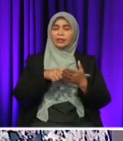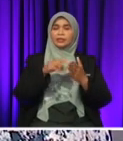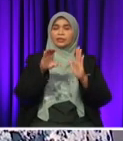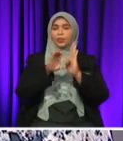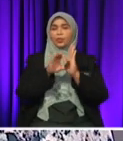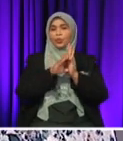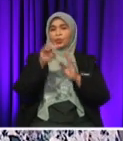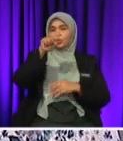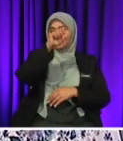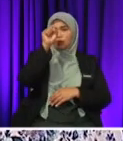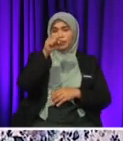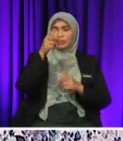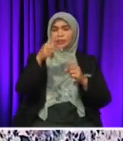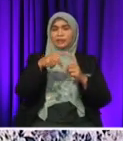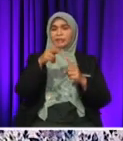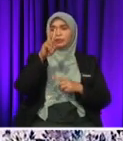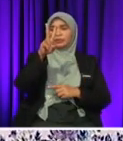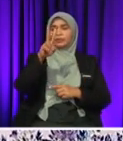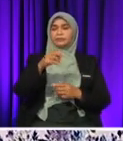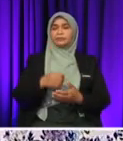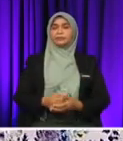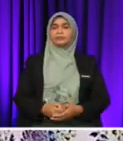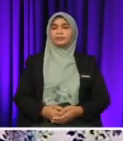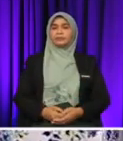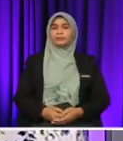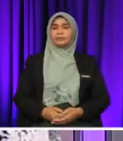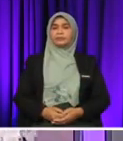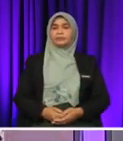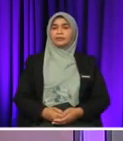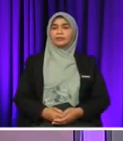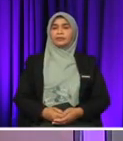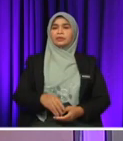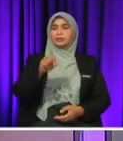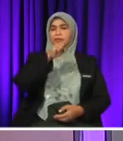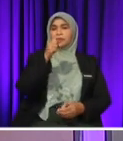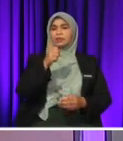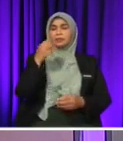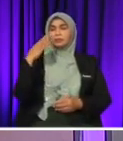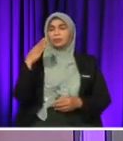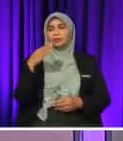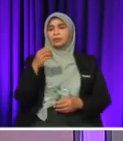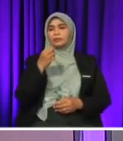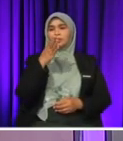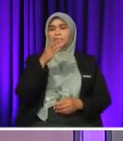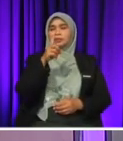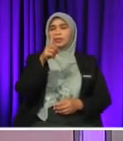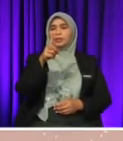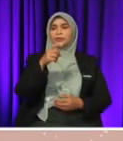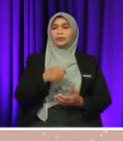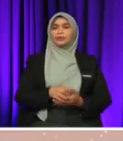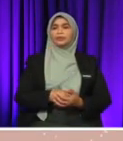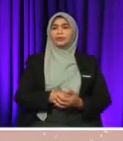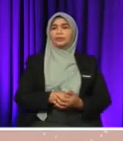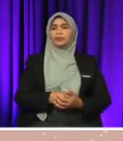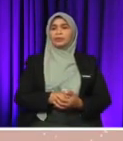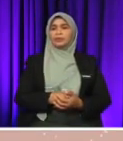dan contoh yang kedua kita lihat soal dan ini soalnya berbunyi nya tekan satu minta satu